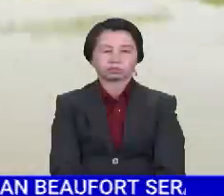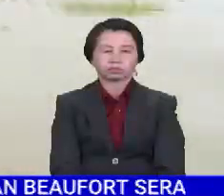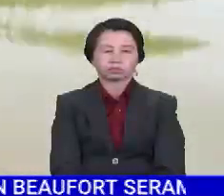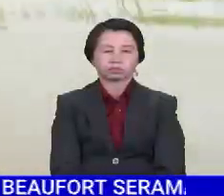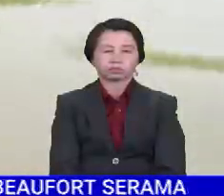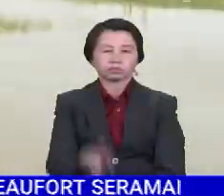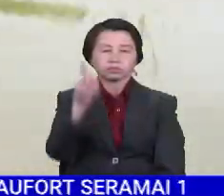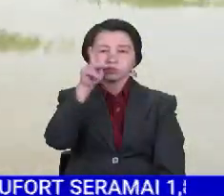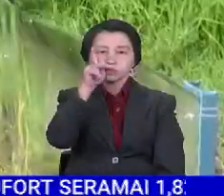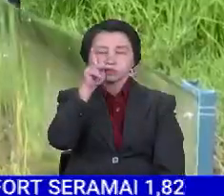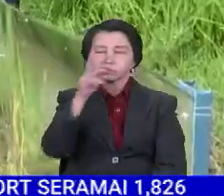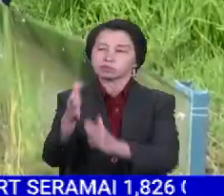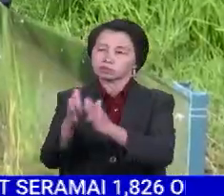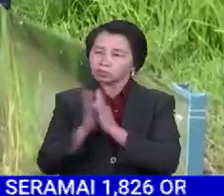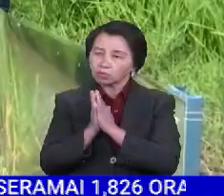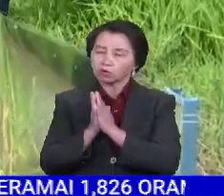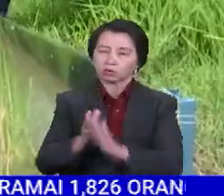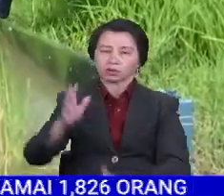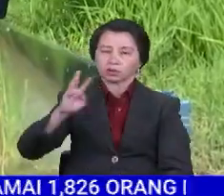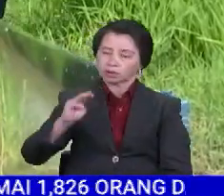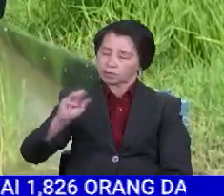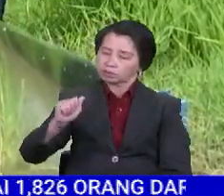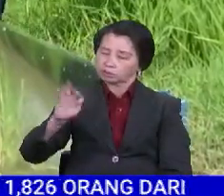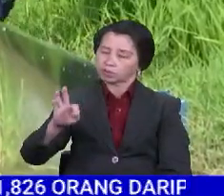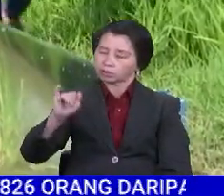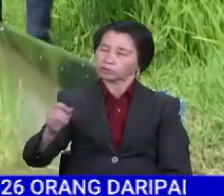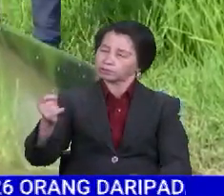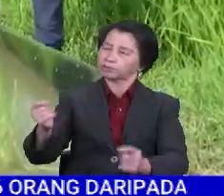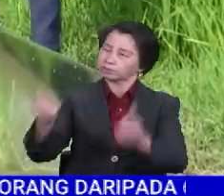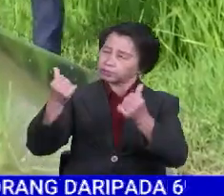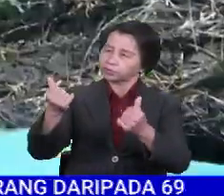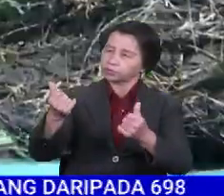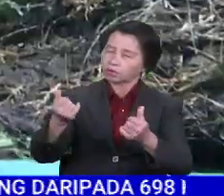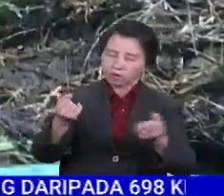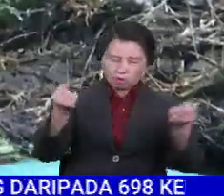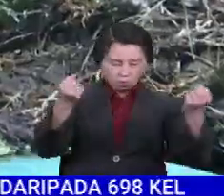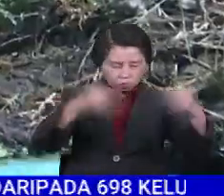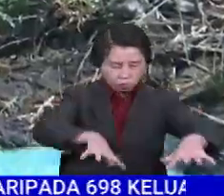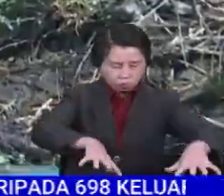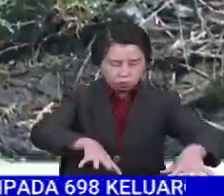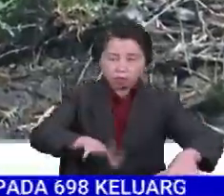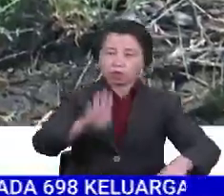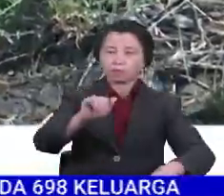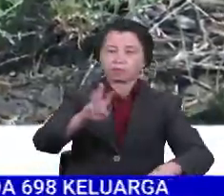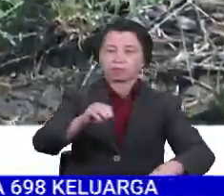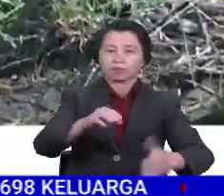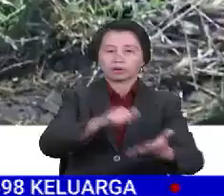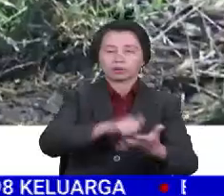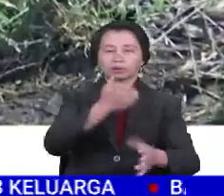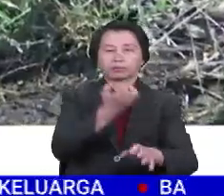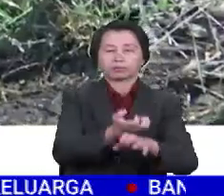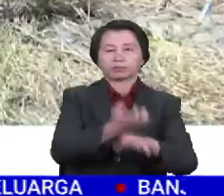Sementara itu, Kedah memohon Kementerian Pertanian dan Industri Makanan segera membaiki runtuhan akibat ban pecah di Telaga Batu